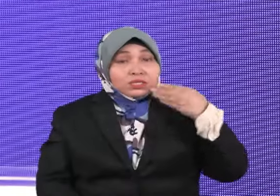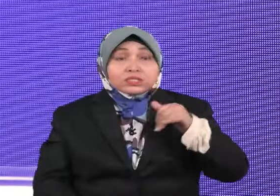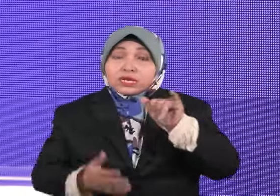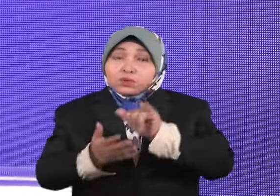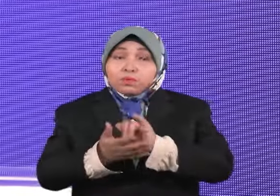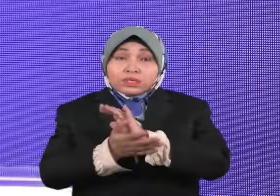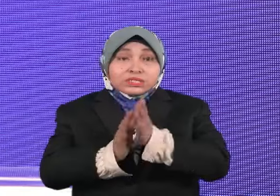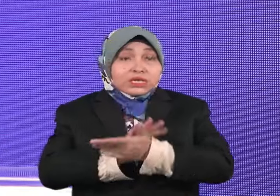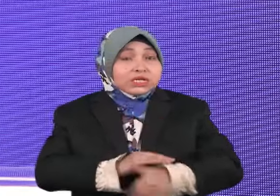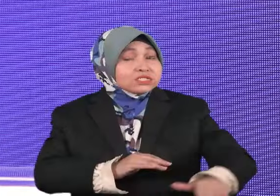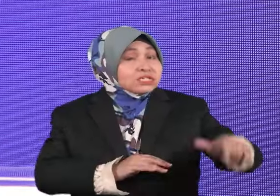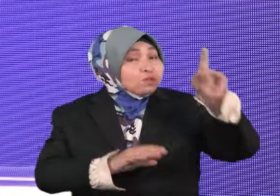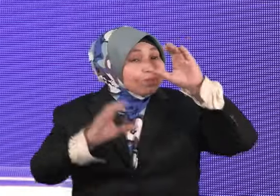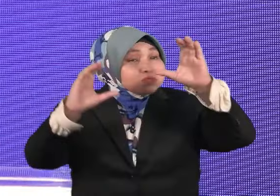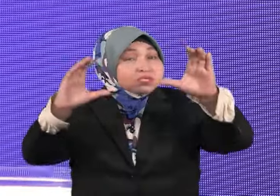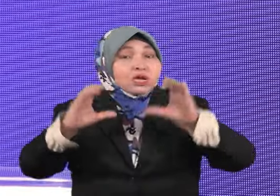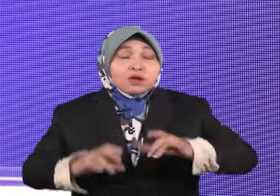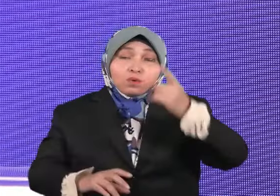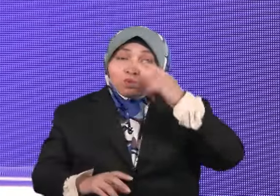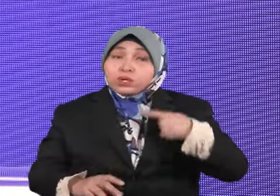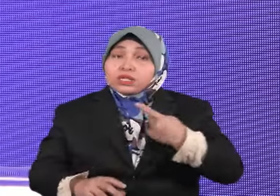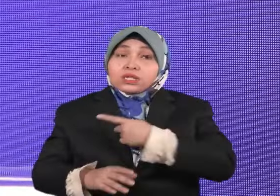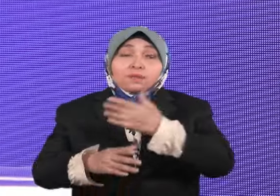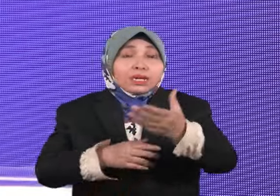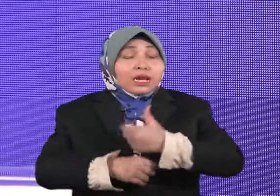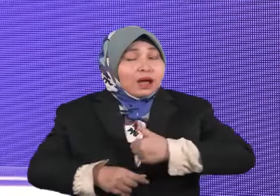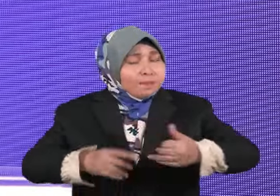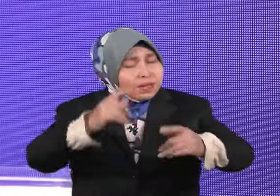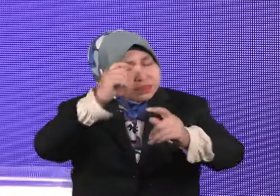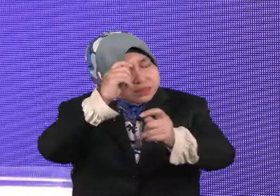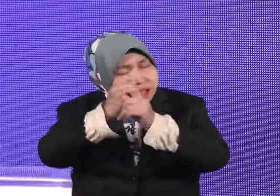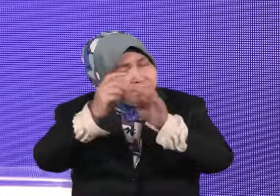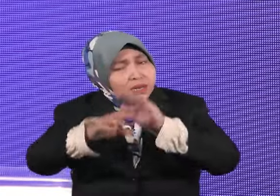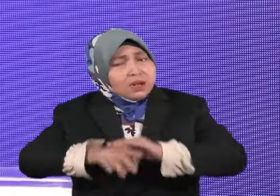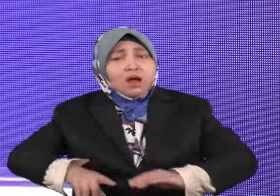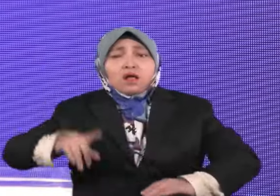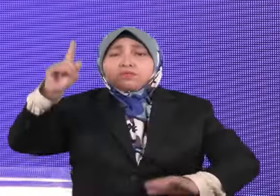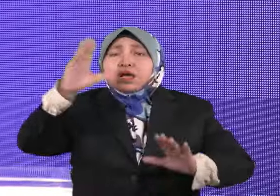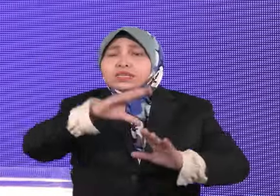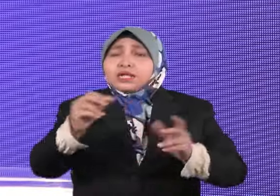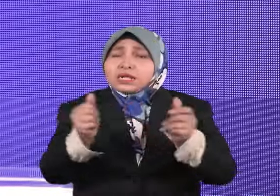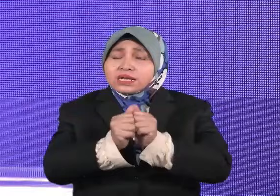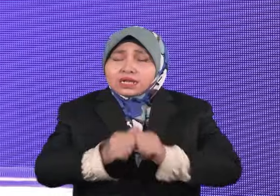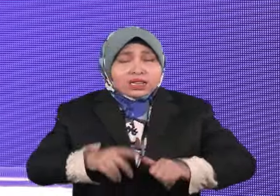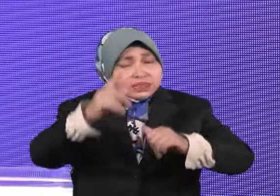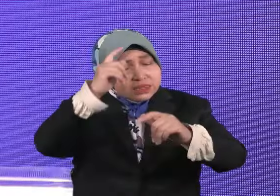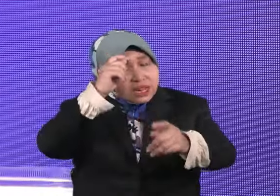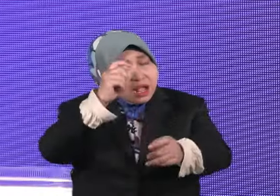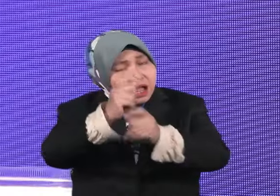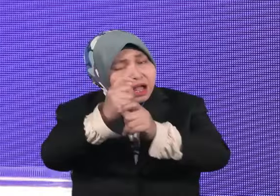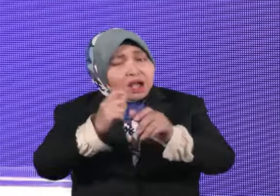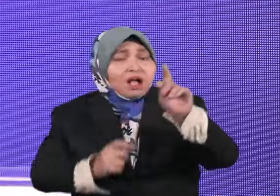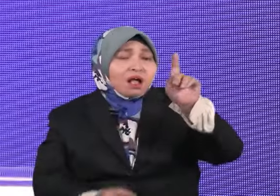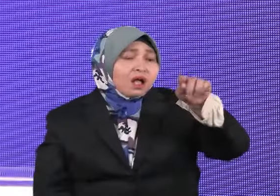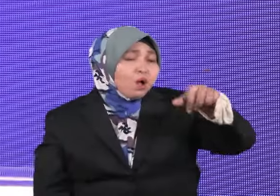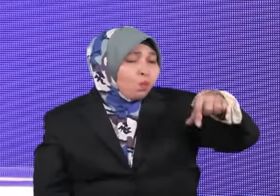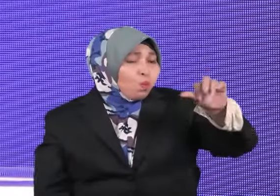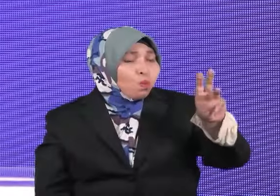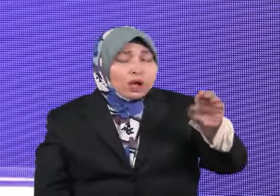sebagai satu cara untuk kita mendapat takwa, dan dengan takwa itulah insya-Allah ya, daripada Al-Quran itu